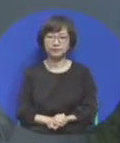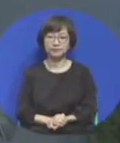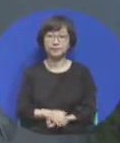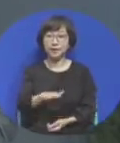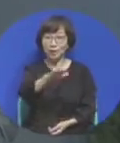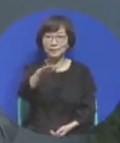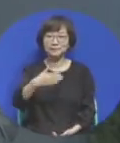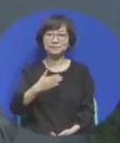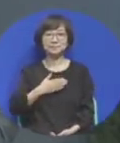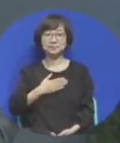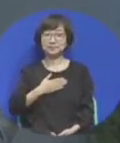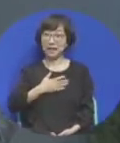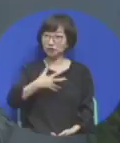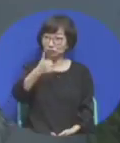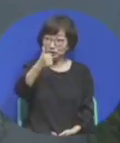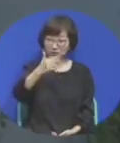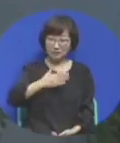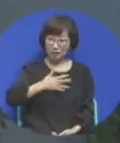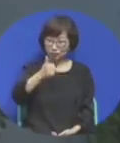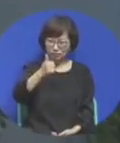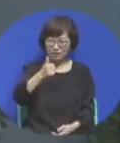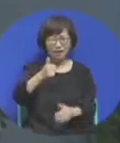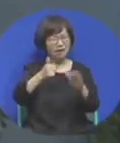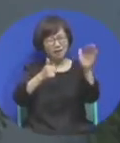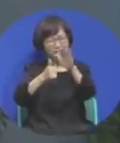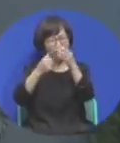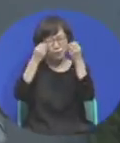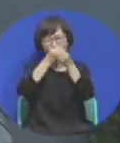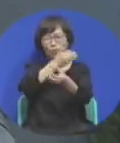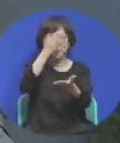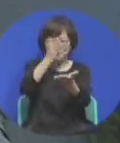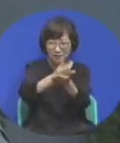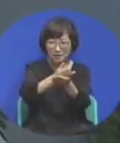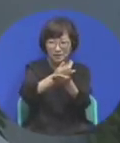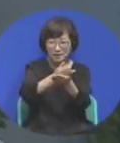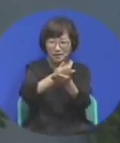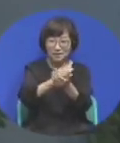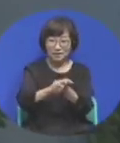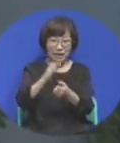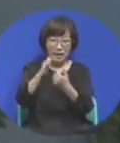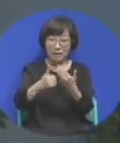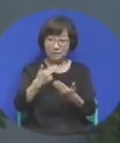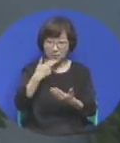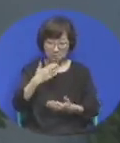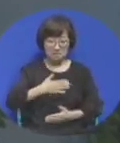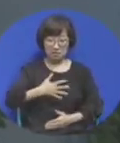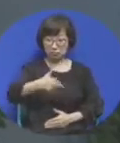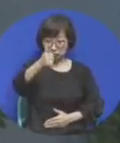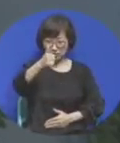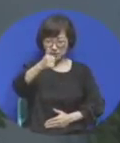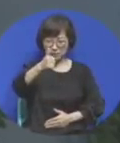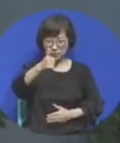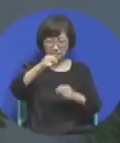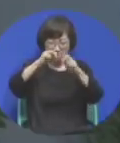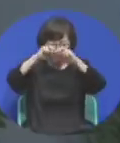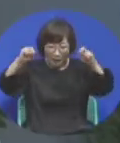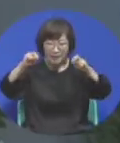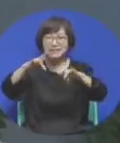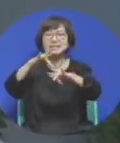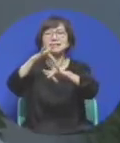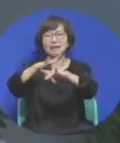살고 있는데 아닙니다. 사단이 나의 주인이에요. We live our lives as if we are our own masters, but no, Satan is the